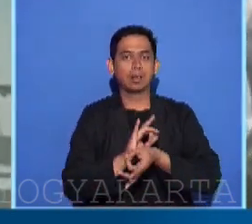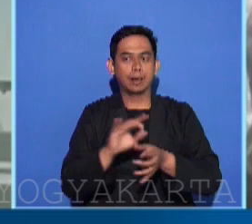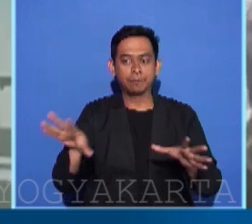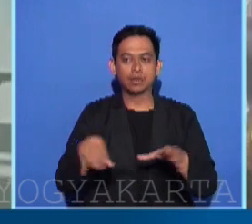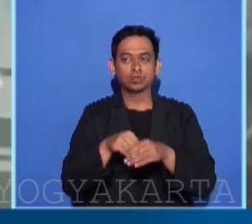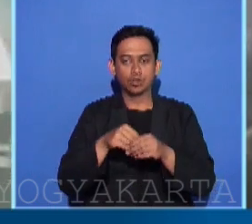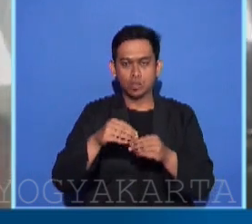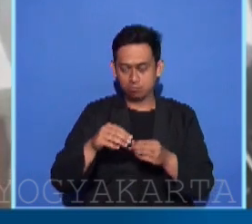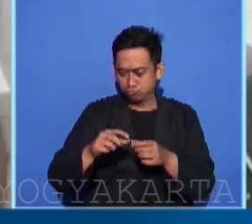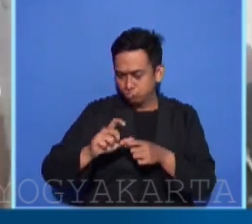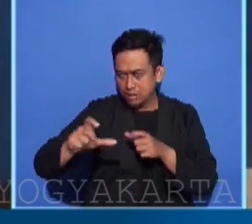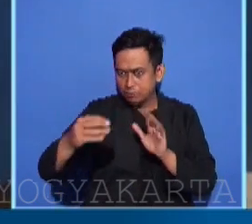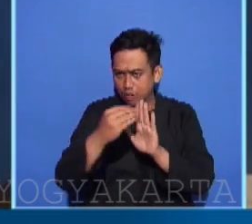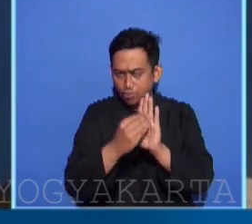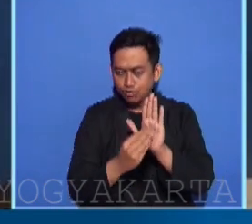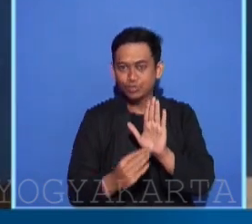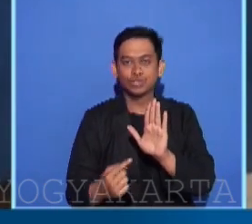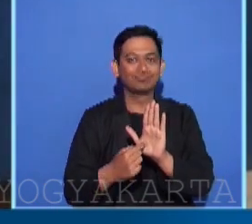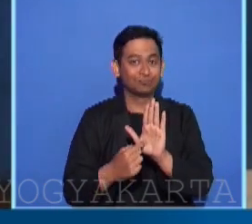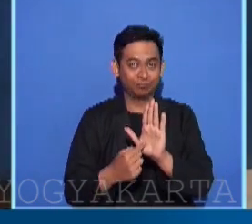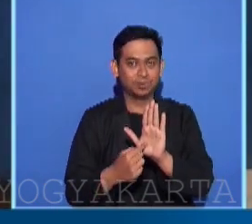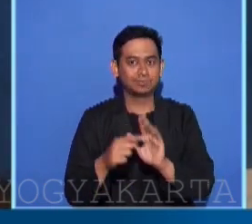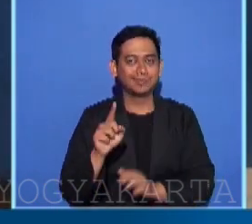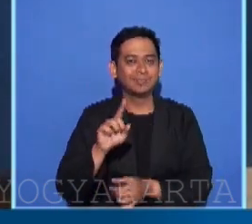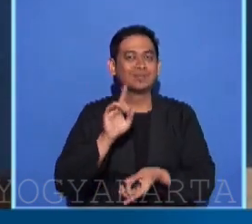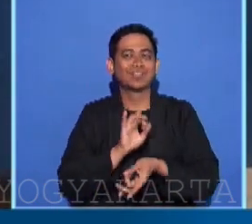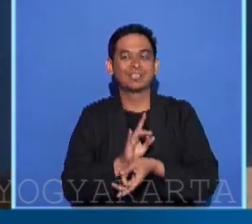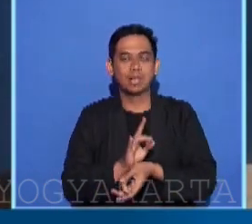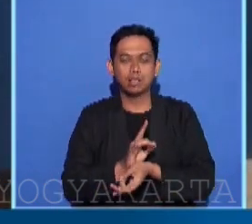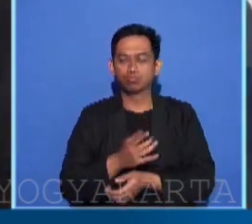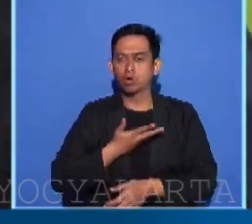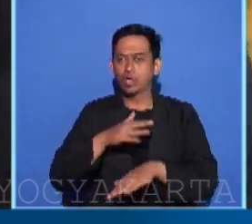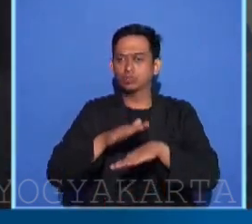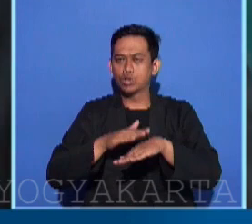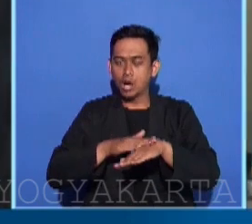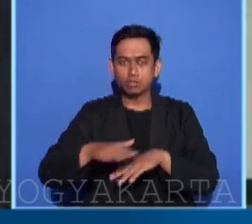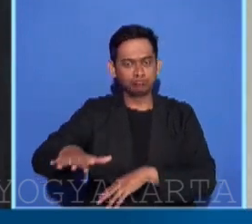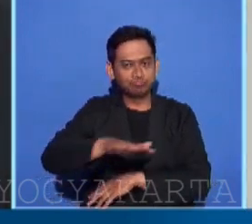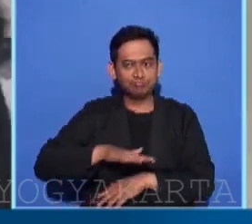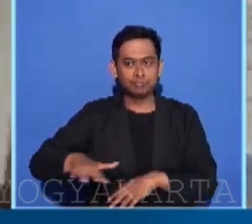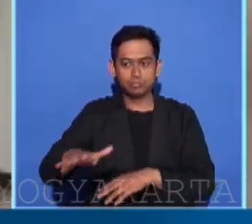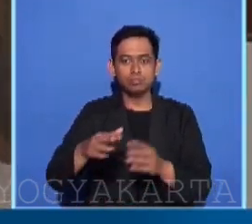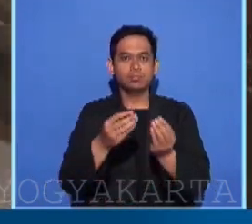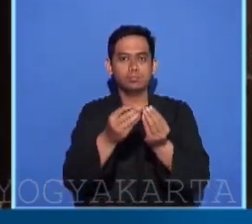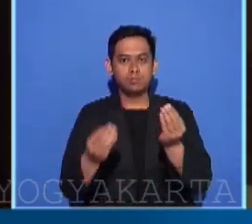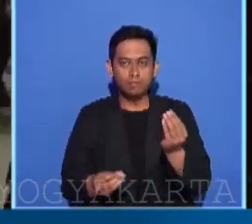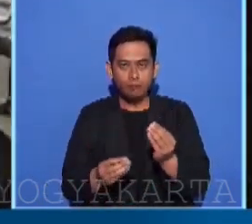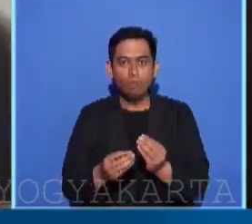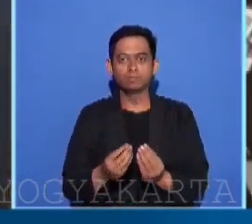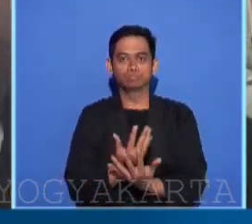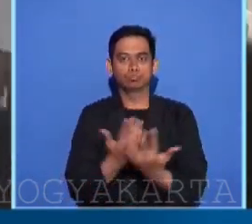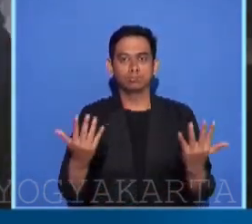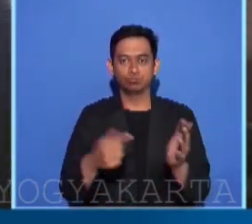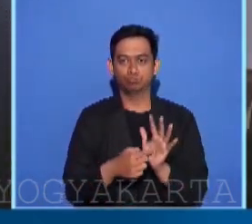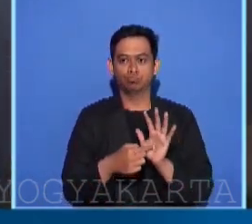Candi Borobudur sebagai cagar budaya tidak terlepas dari kearifan lokal. Perwakilan massa memberikan replika pembersih